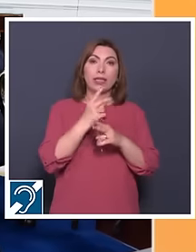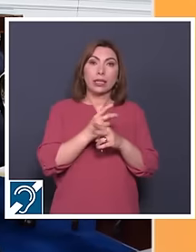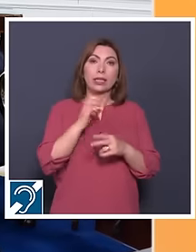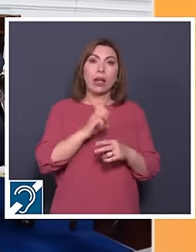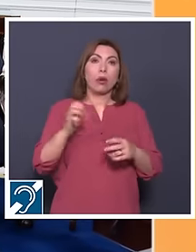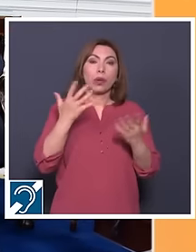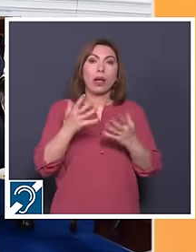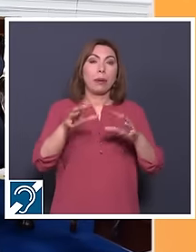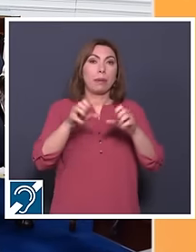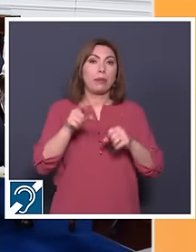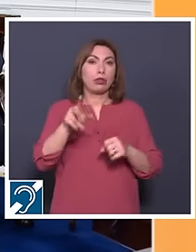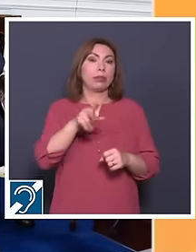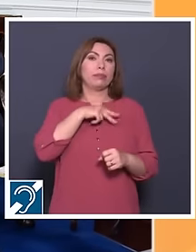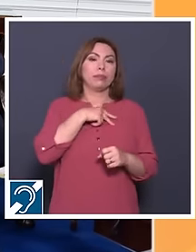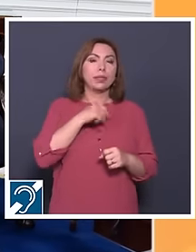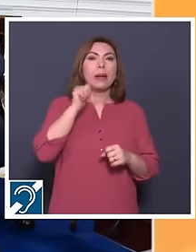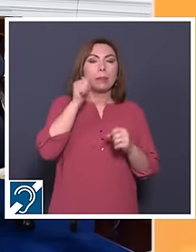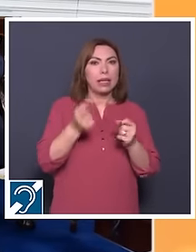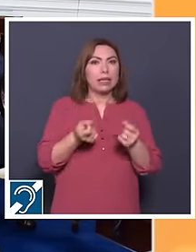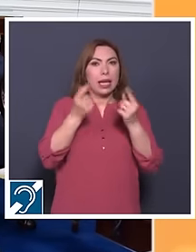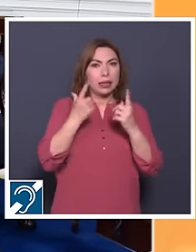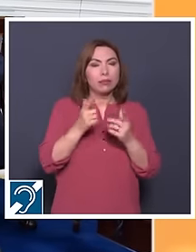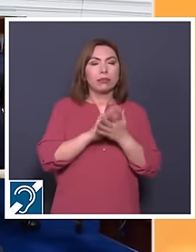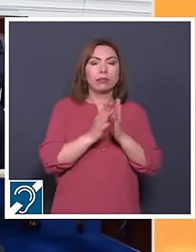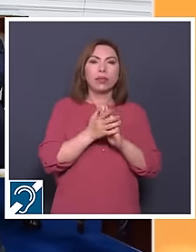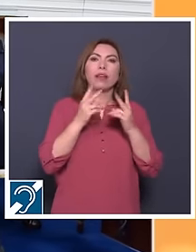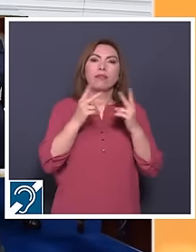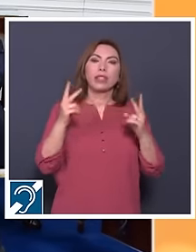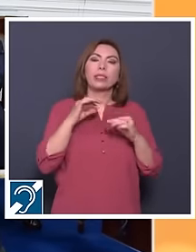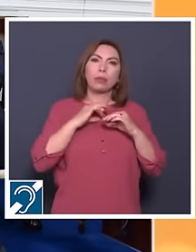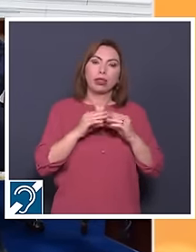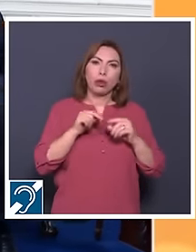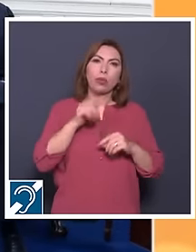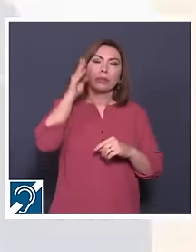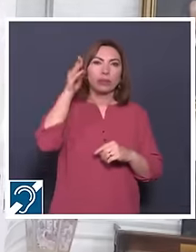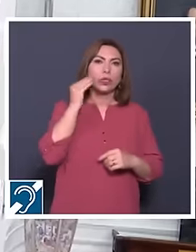primește o astfel de distincție. Mâine, să știți, se încheie vizita președintelui Klaus Iohannis în Statele Unite.